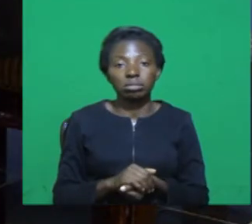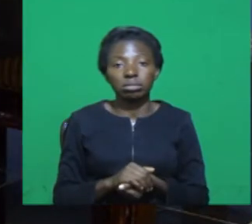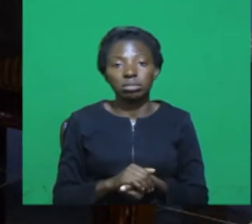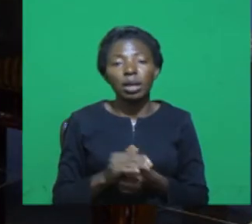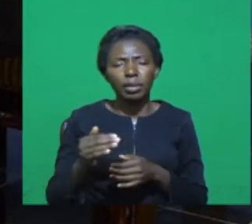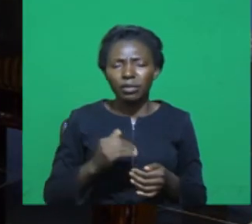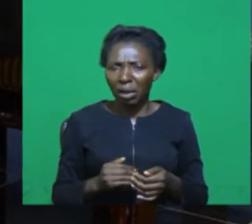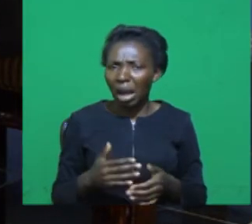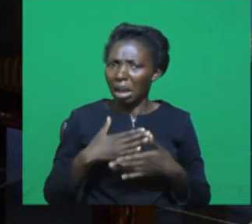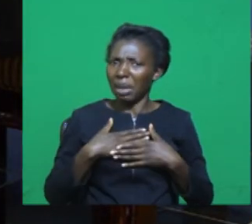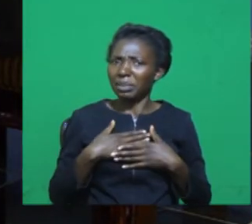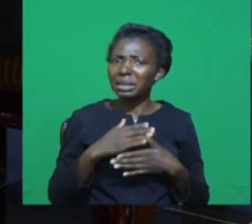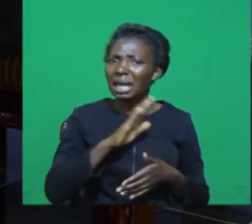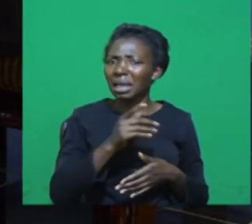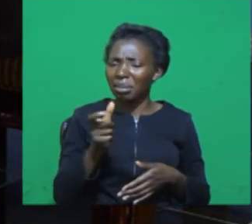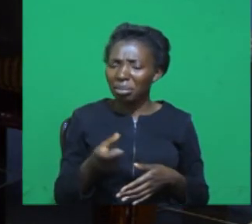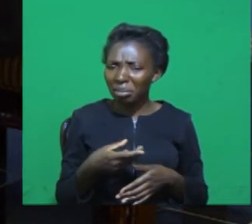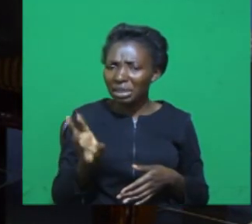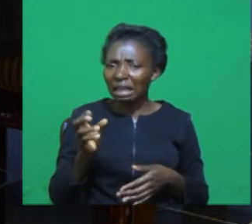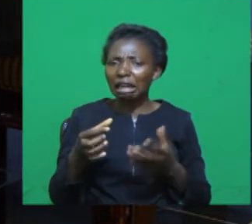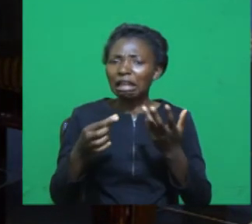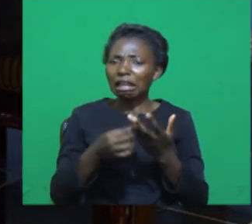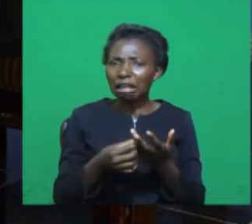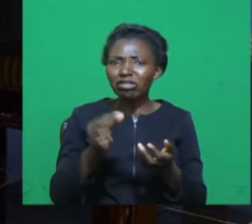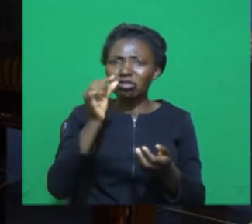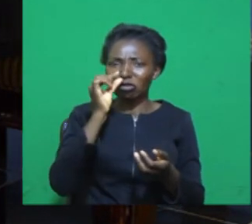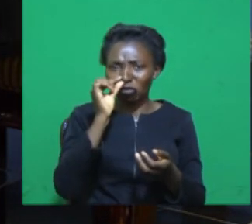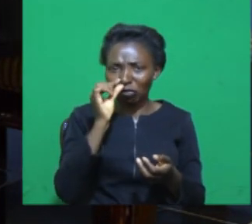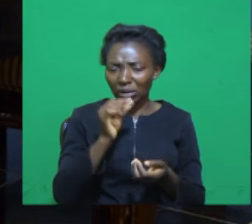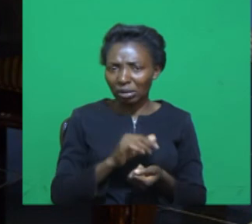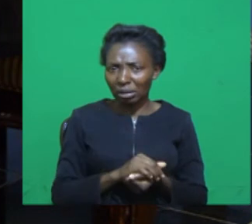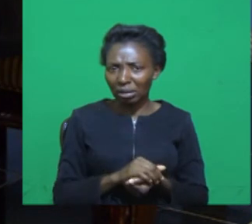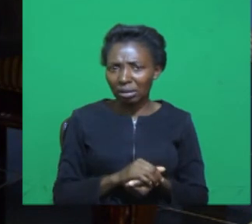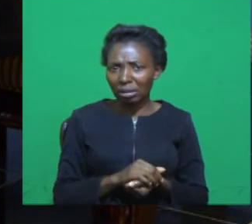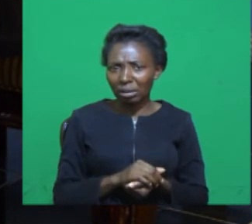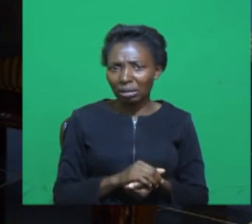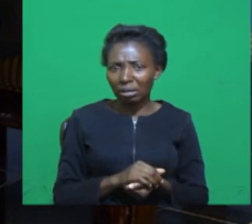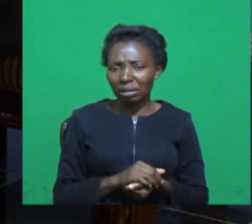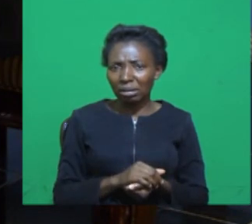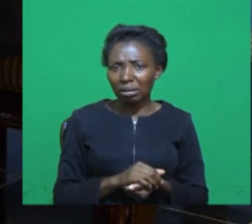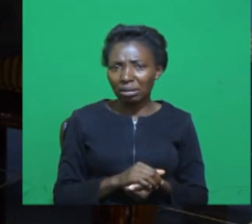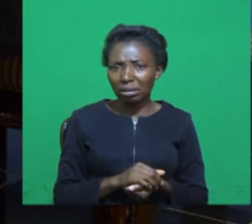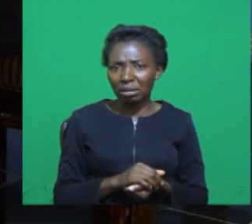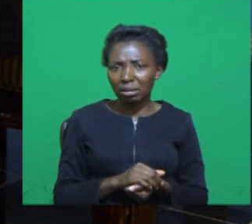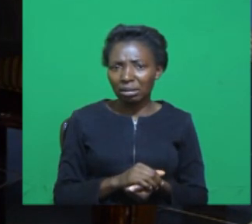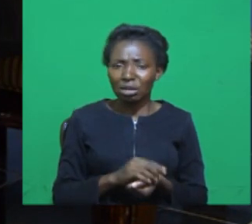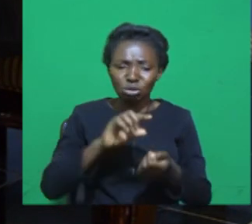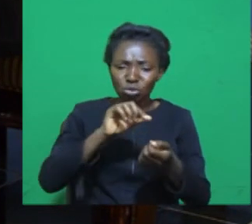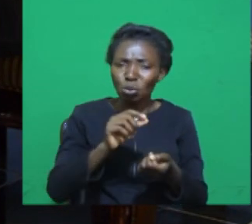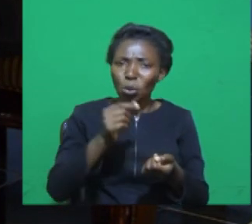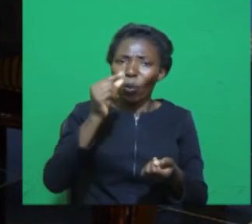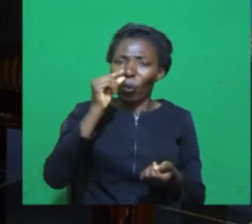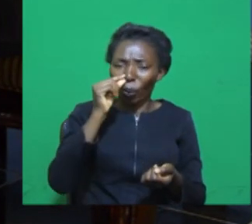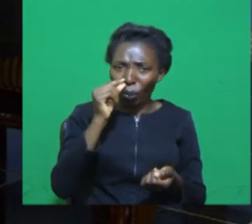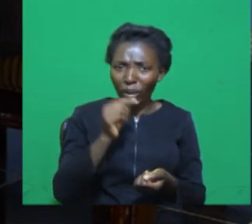kuti ndakashamisika kuti kuna vanhu vanoisa maskuru pamunhu kudai. Pane pakaiswa skuru pamunhu kudai. Skuru chaiche dzesimbi